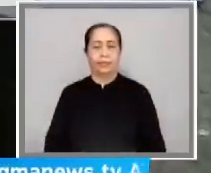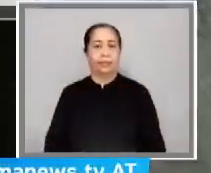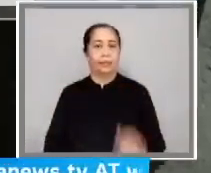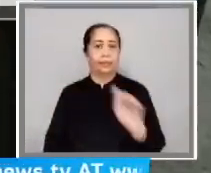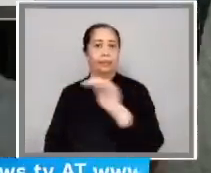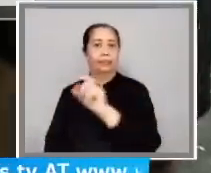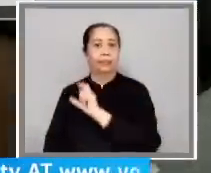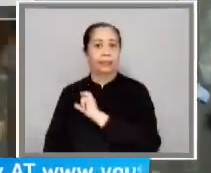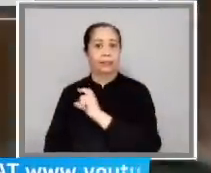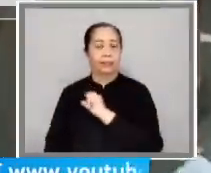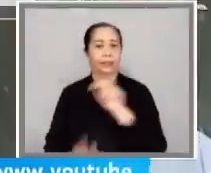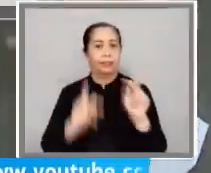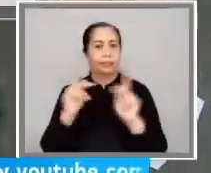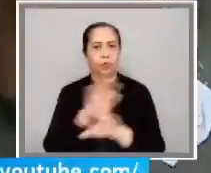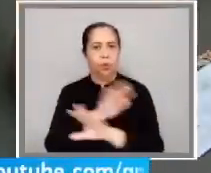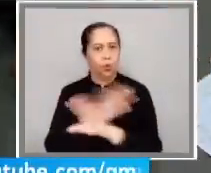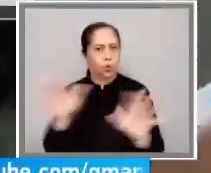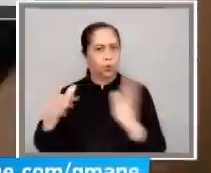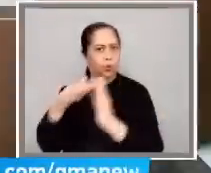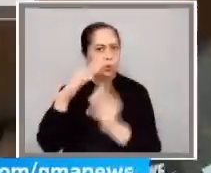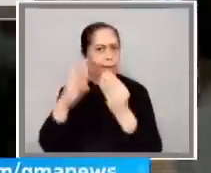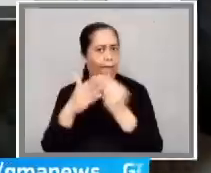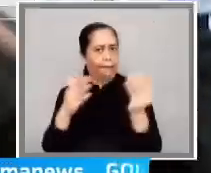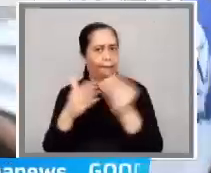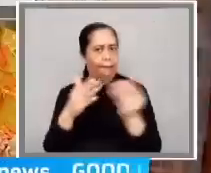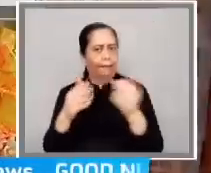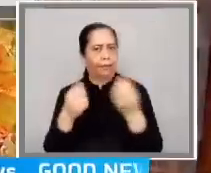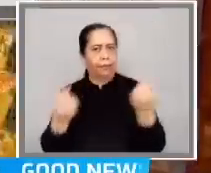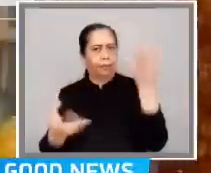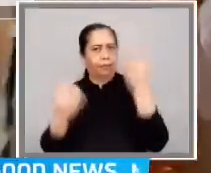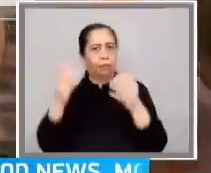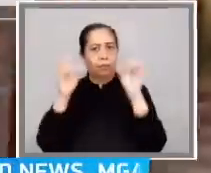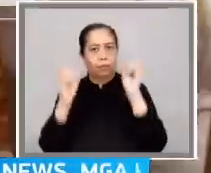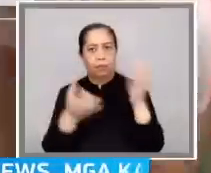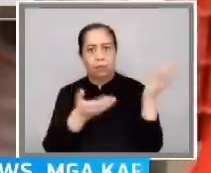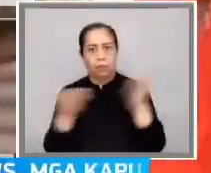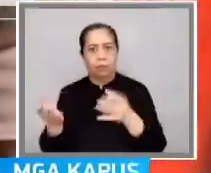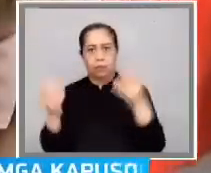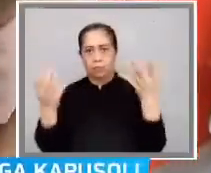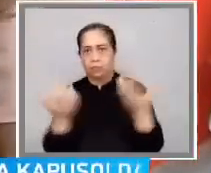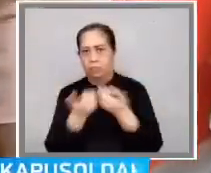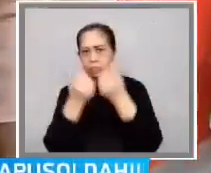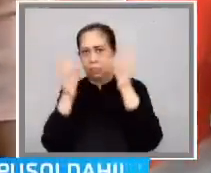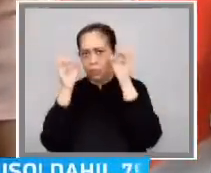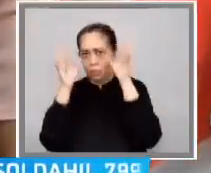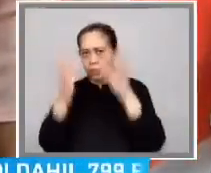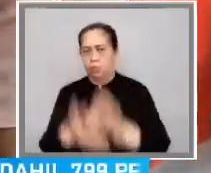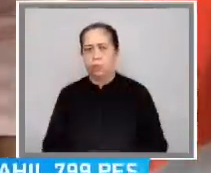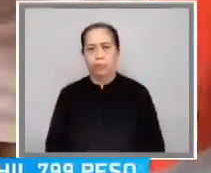sa publiko, huwag tangkilikin ang mga paputok na pwedeng magdulot ng disgrasya.